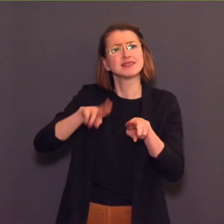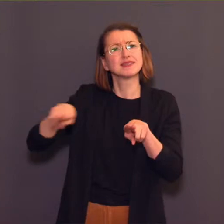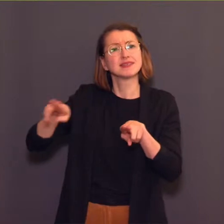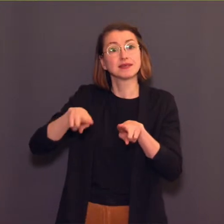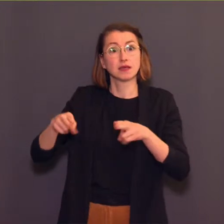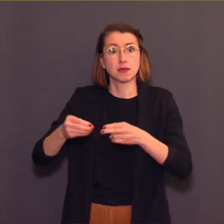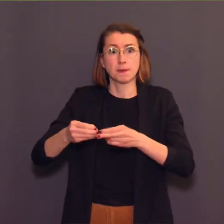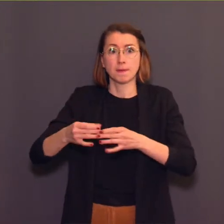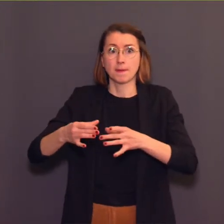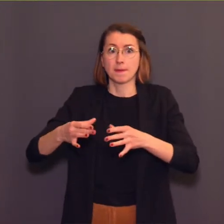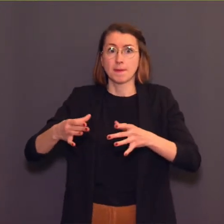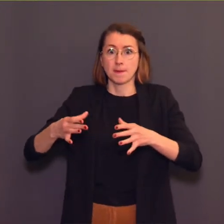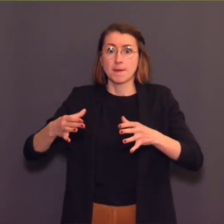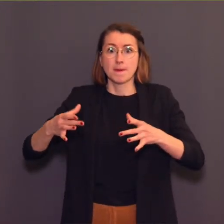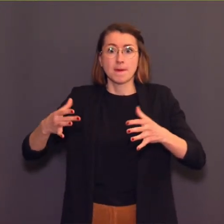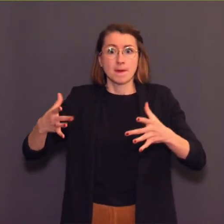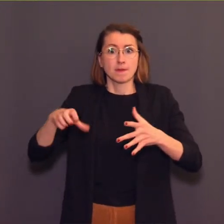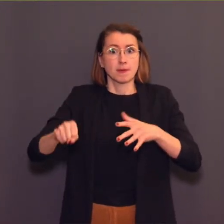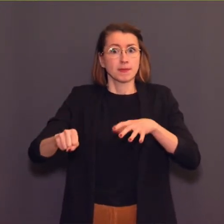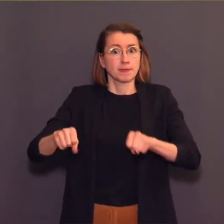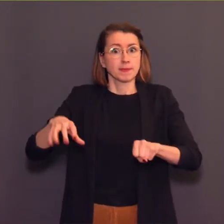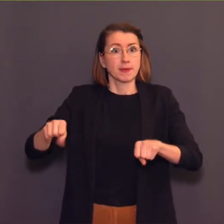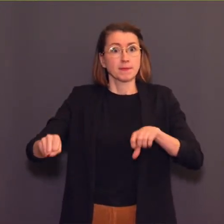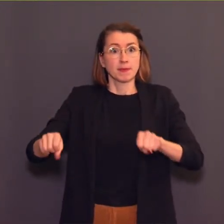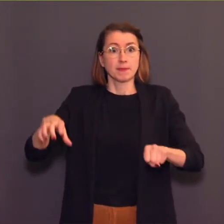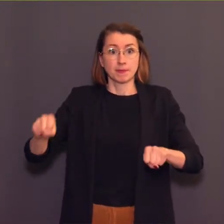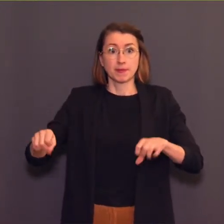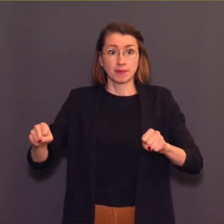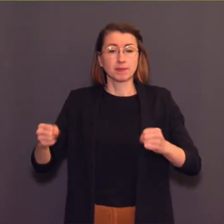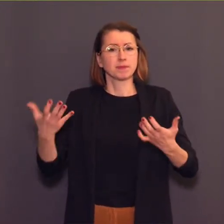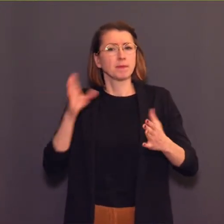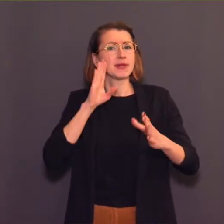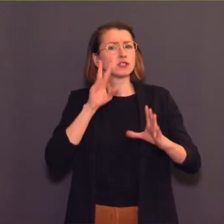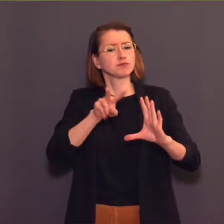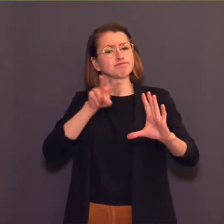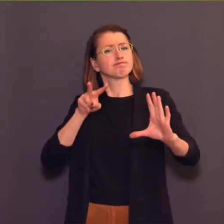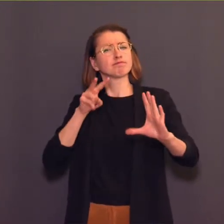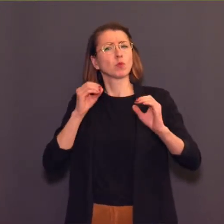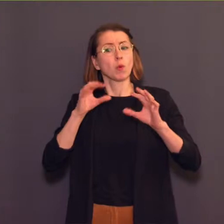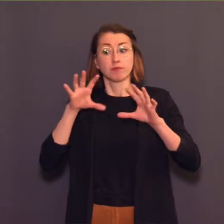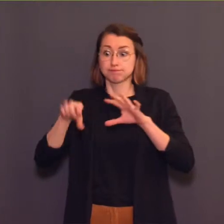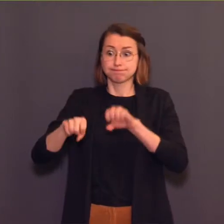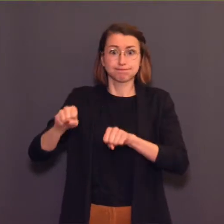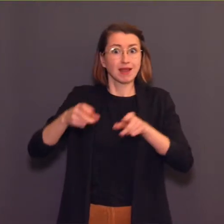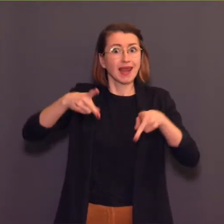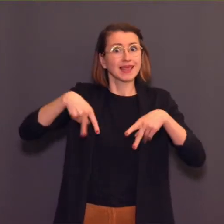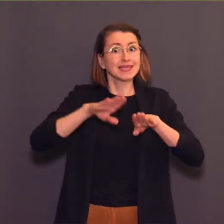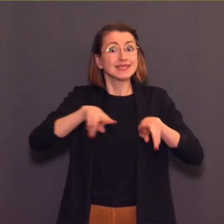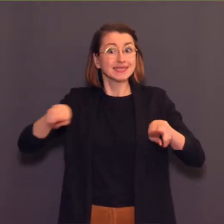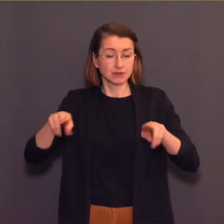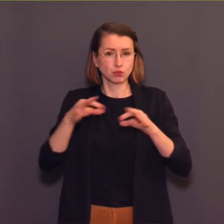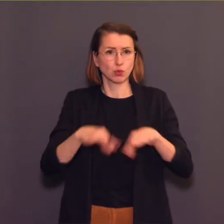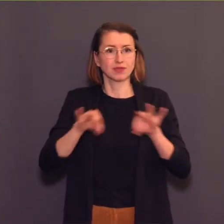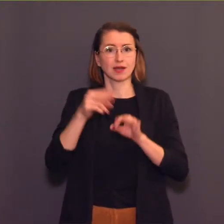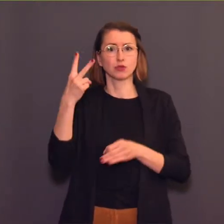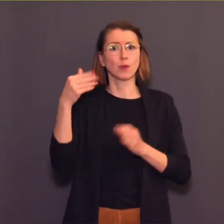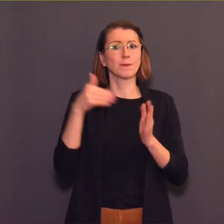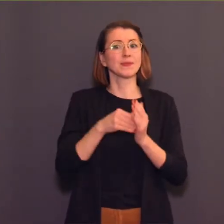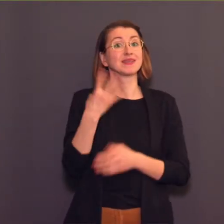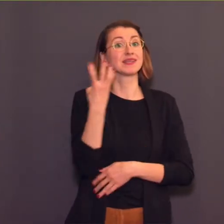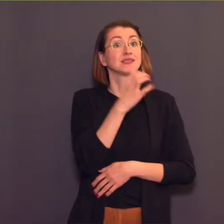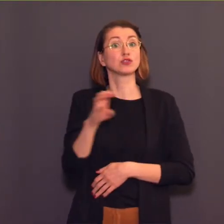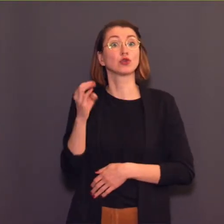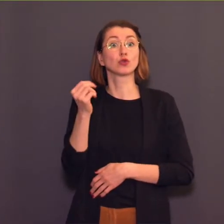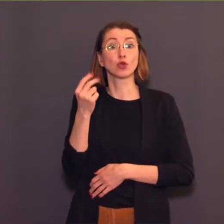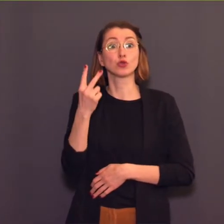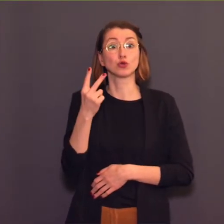atteint actuellement 2492 lits occupés, soit 16% de plus que la semaine précédente. Et au niveau des